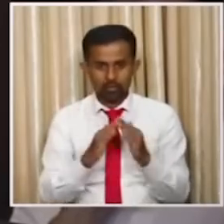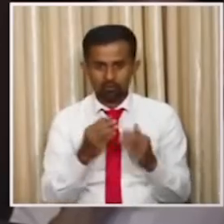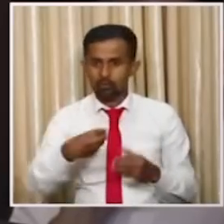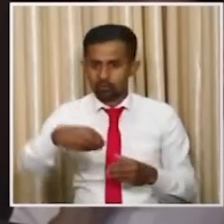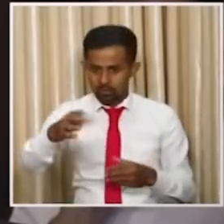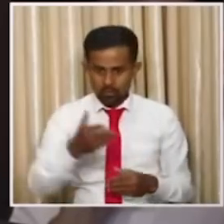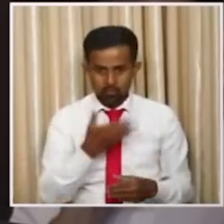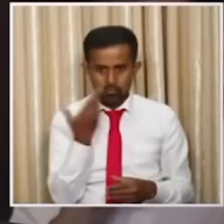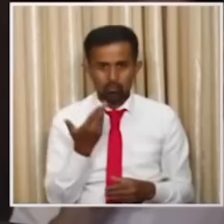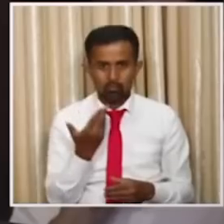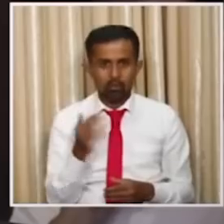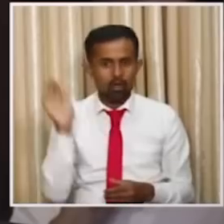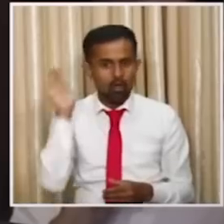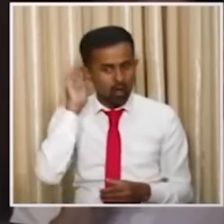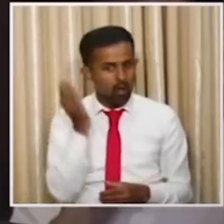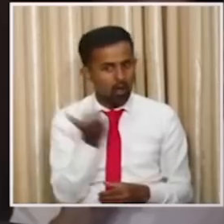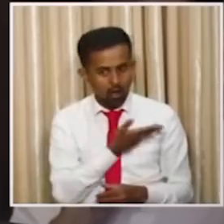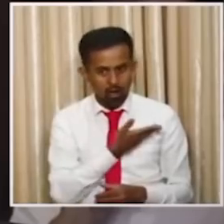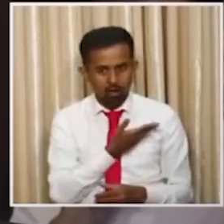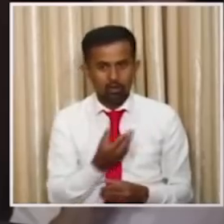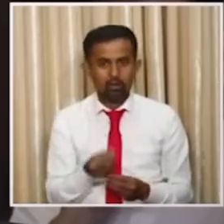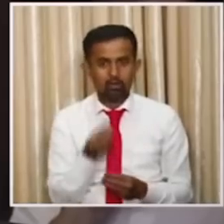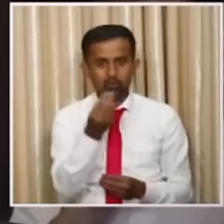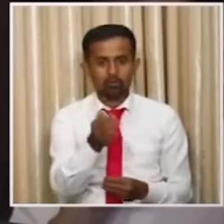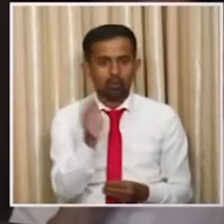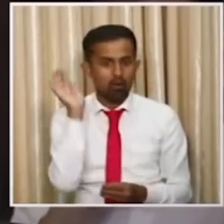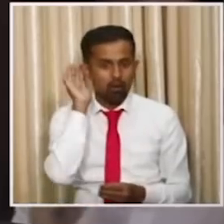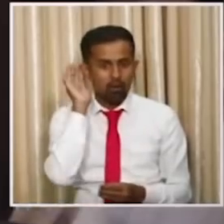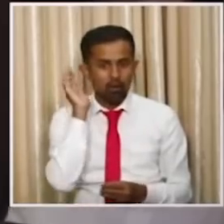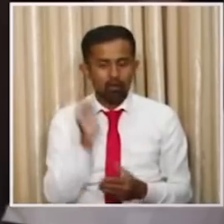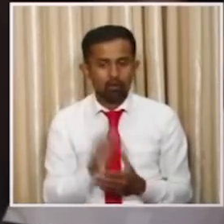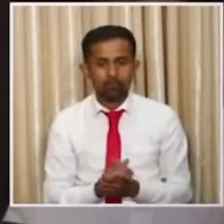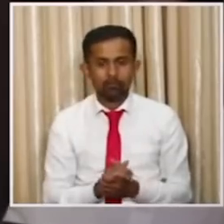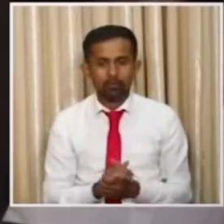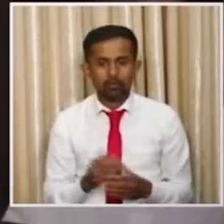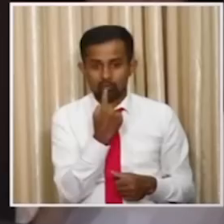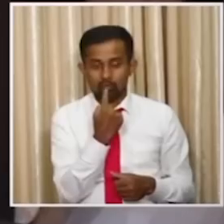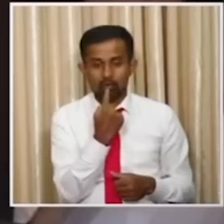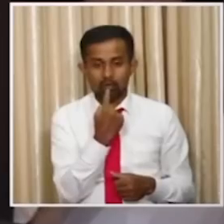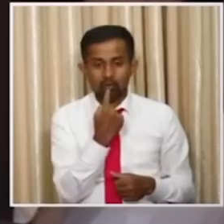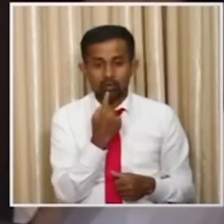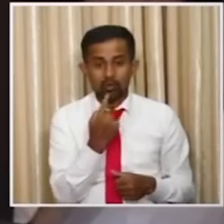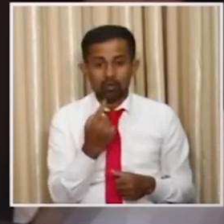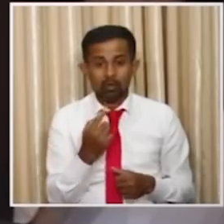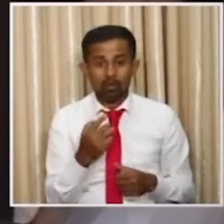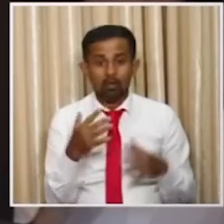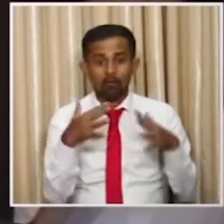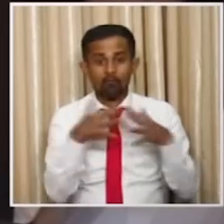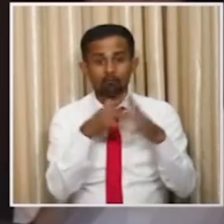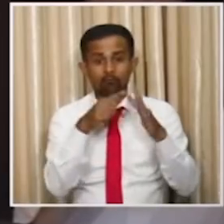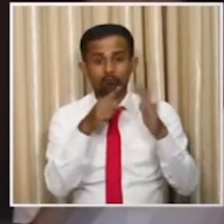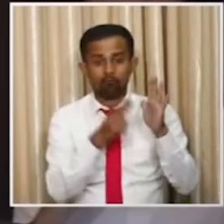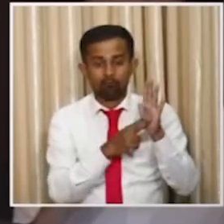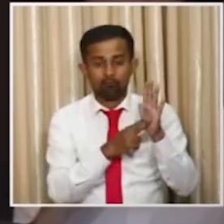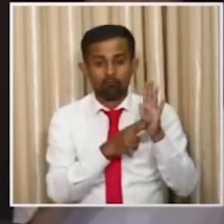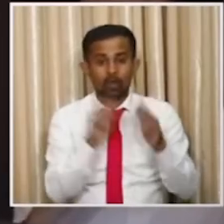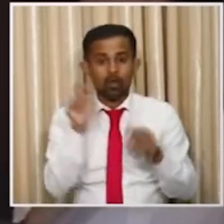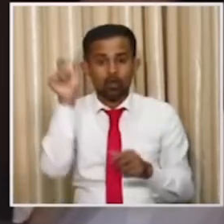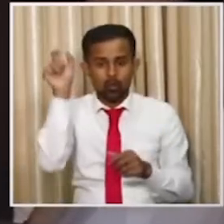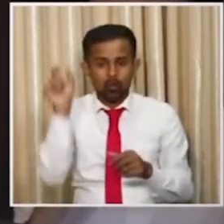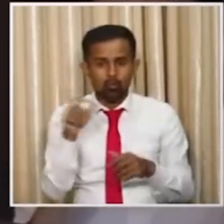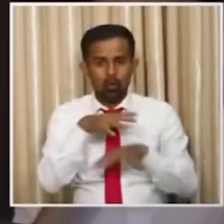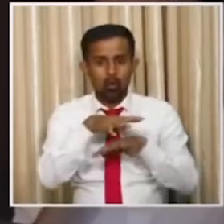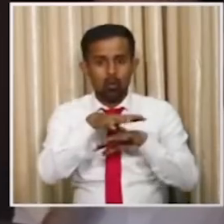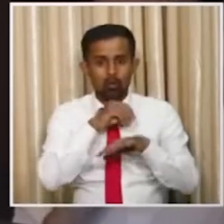தொழிலாளி, பிரிவினைவாதத்திற்காக பேசுகிறார். கோட்டாவுக்கு நான் வீடு கொடுத்தேன் என அவர் நேற்று இங்கு கூறியுள்ளார். எனக்கு வீடுகளை